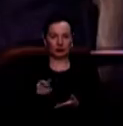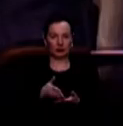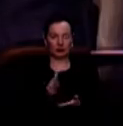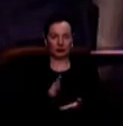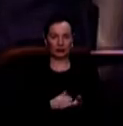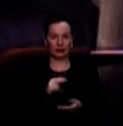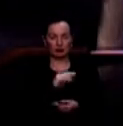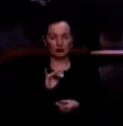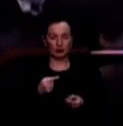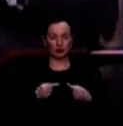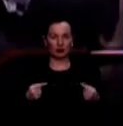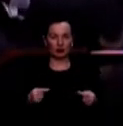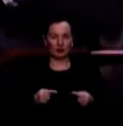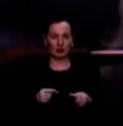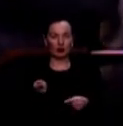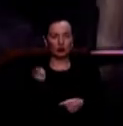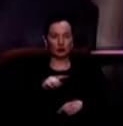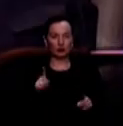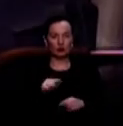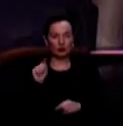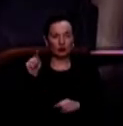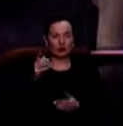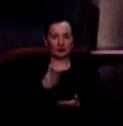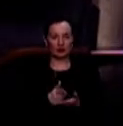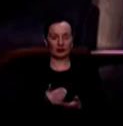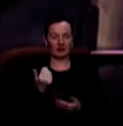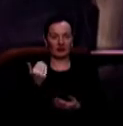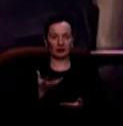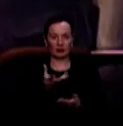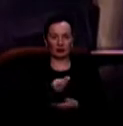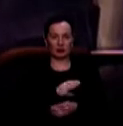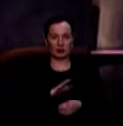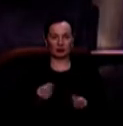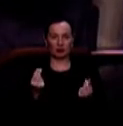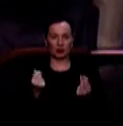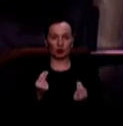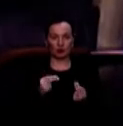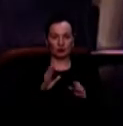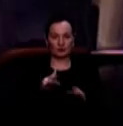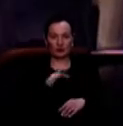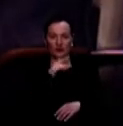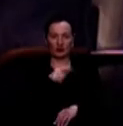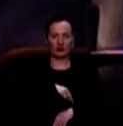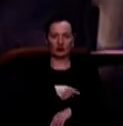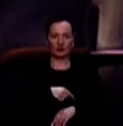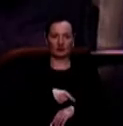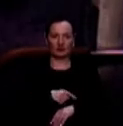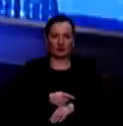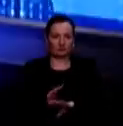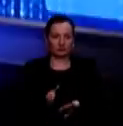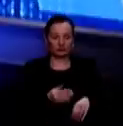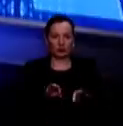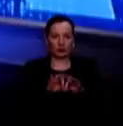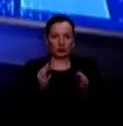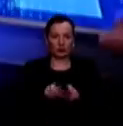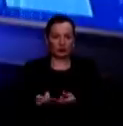товар, той, що він вже там є. Ви ж не платите гроші, потім вам через якийсь певний час там ковбасу привозять. Це не так.